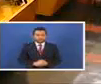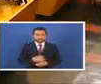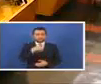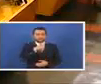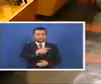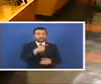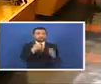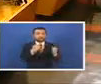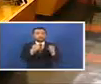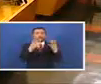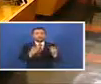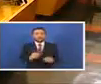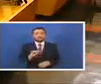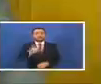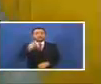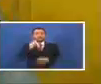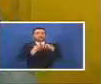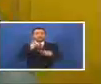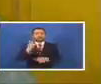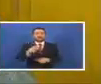Retoriği güçlü olabilir, fiyakalı olabilir,